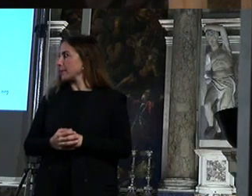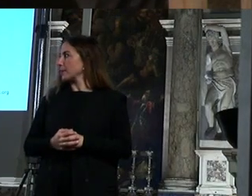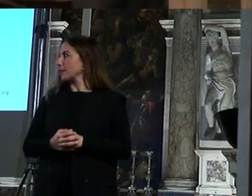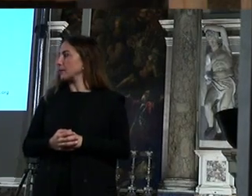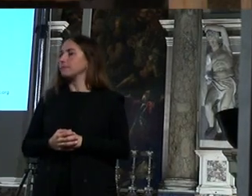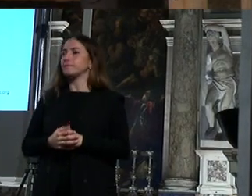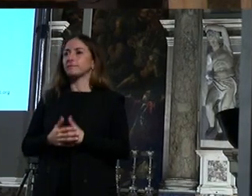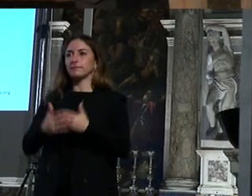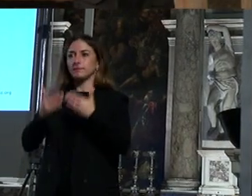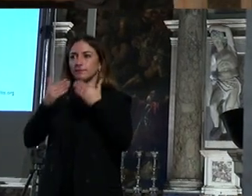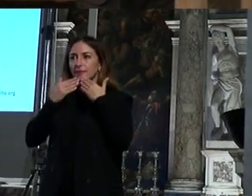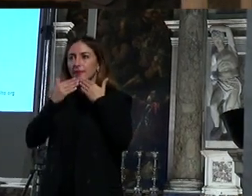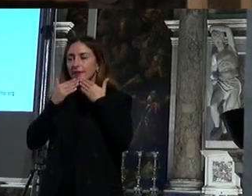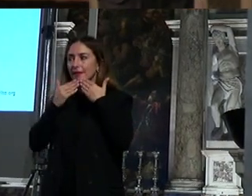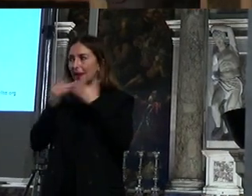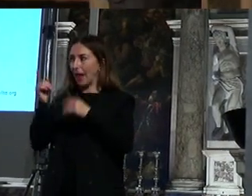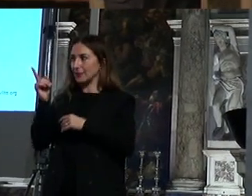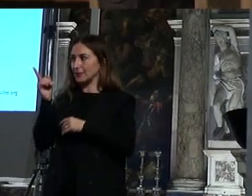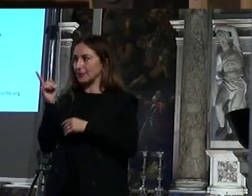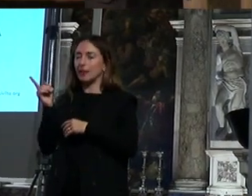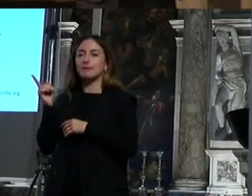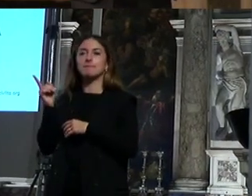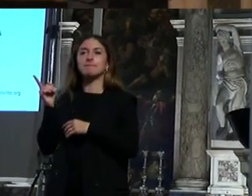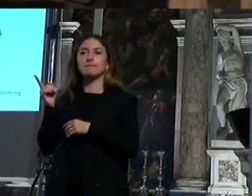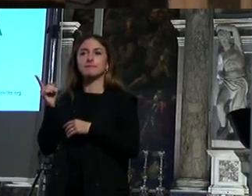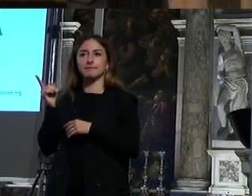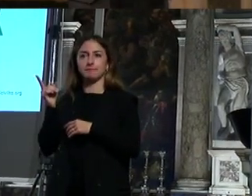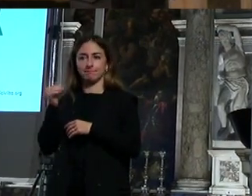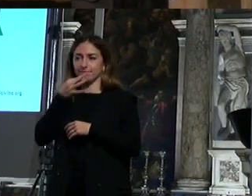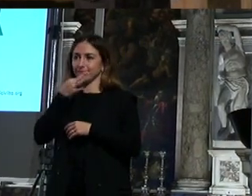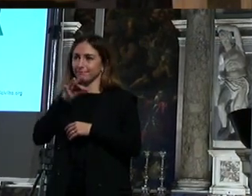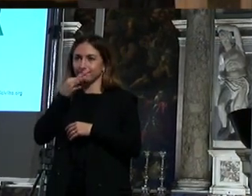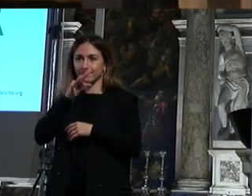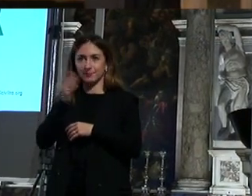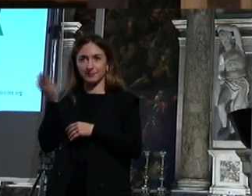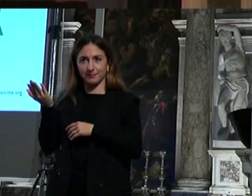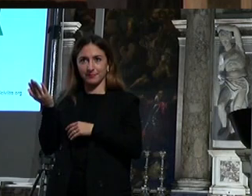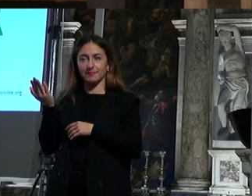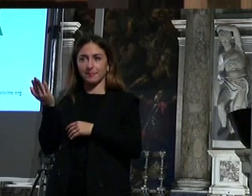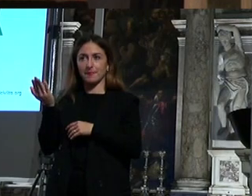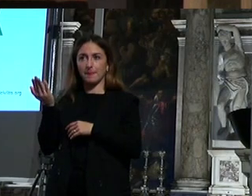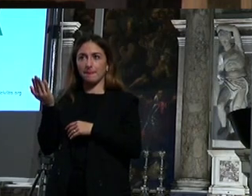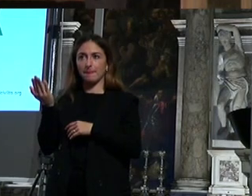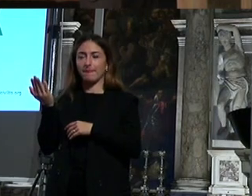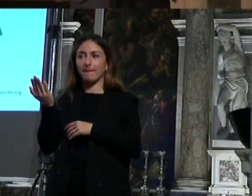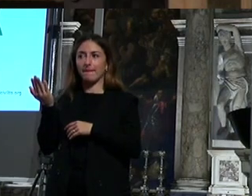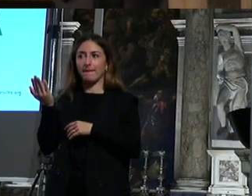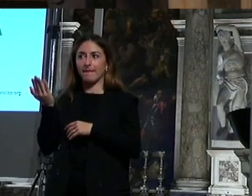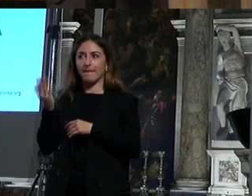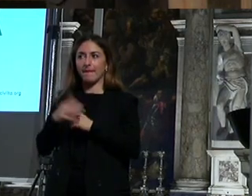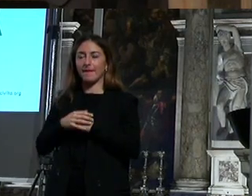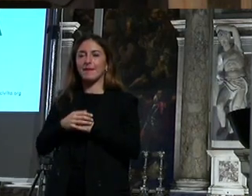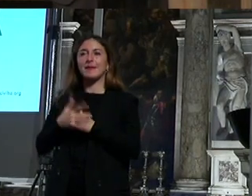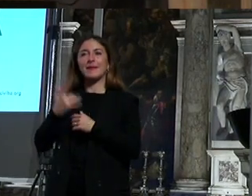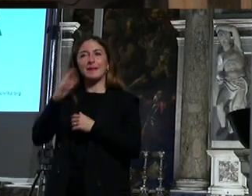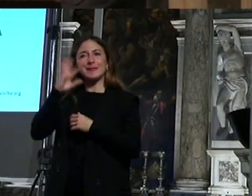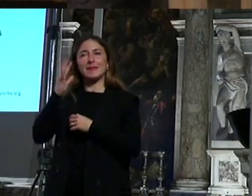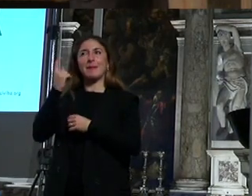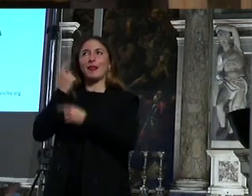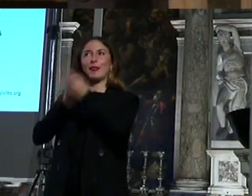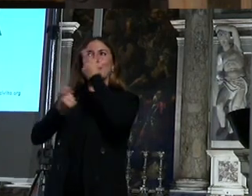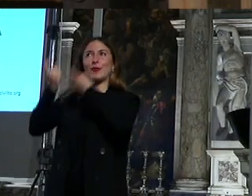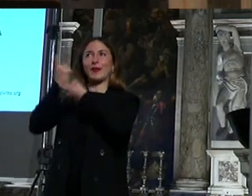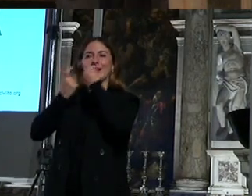Molte grazie Michele per quello che hai detto. Appunto, mi pareva di essere ritornato un po' di tempo